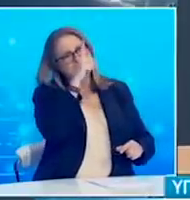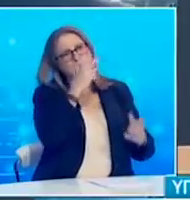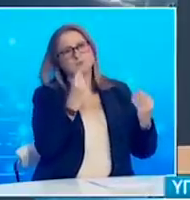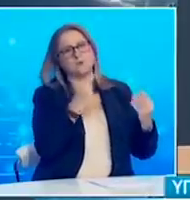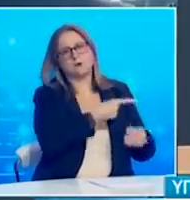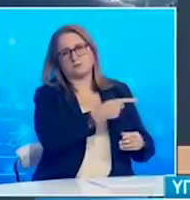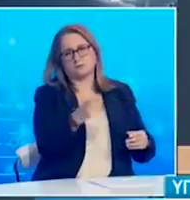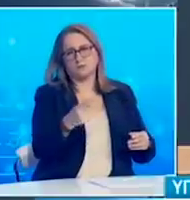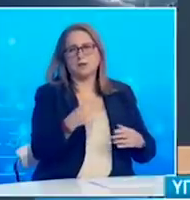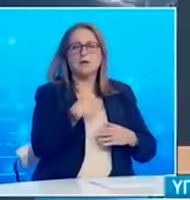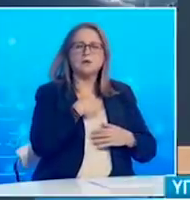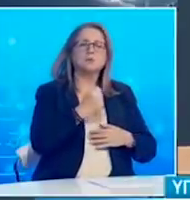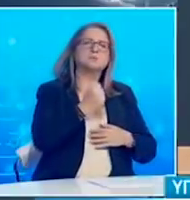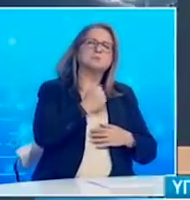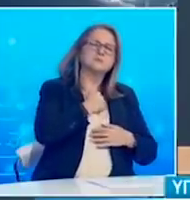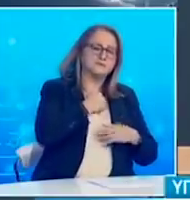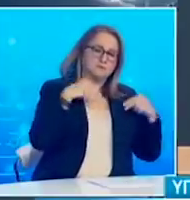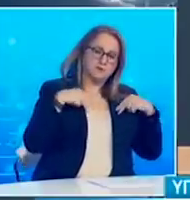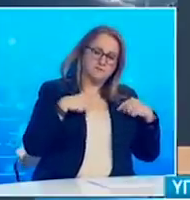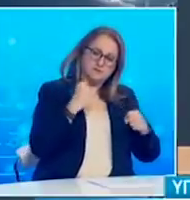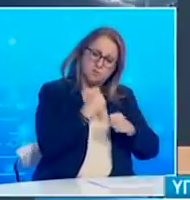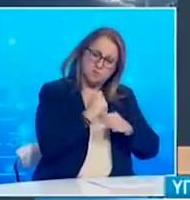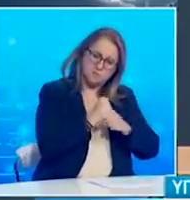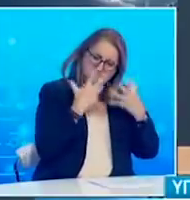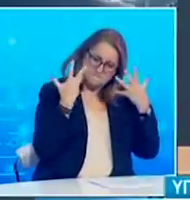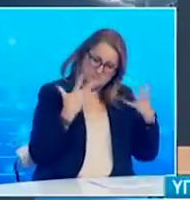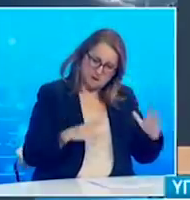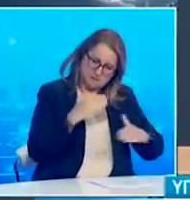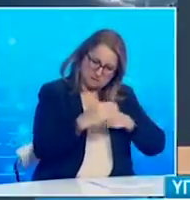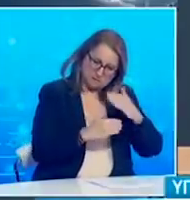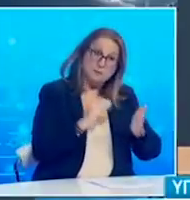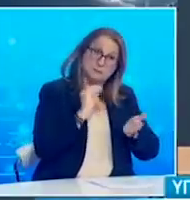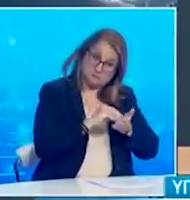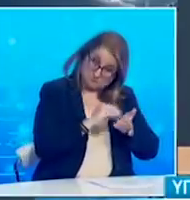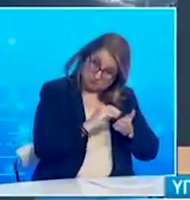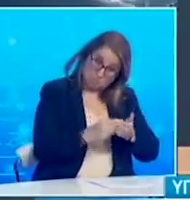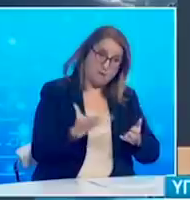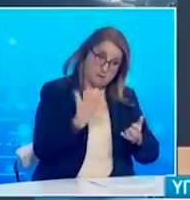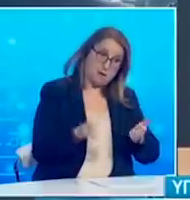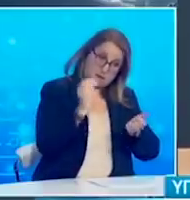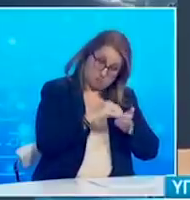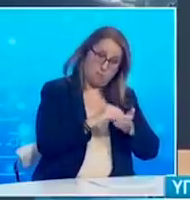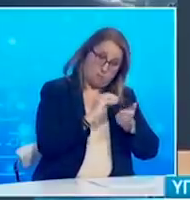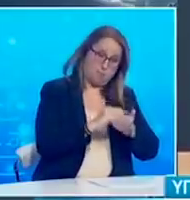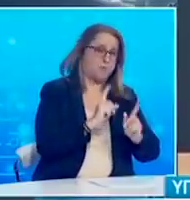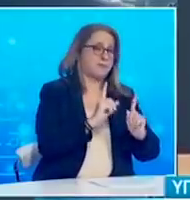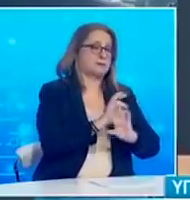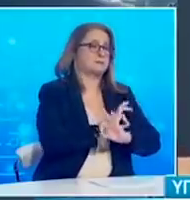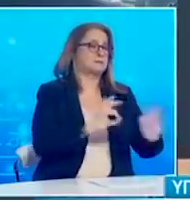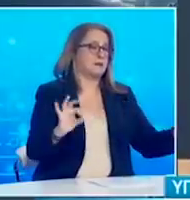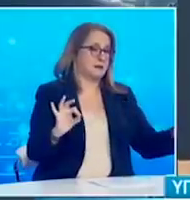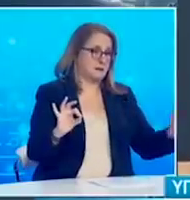που πρέπει να γίνουν έχουν γίνει. Προφανώς υπάρχουν περιθώρια βελτίωση επιμέρους ζητημάτων. Για τα υπόλοιπα θα σας